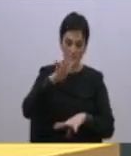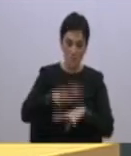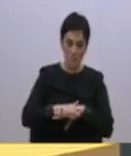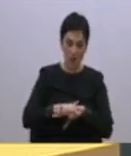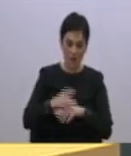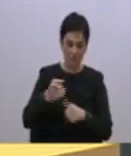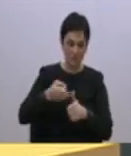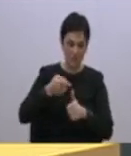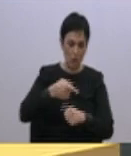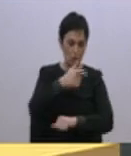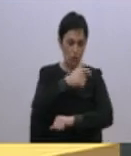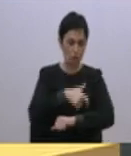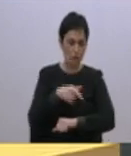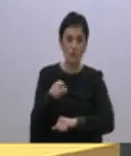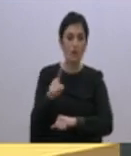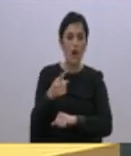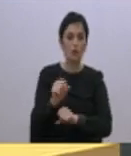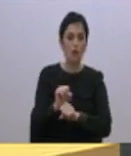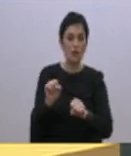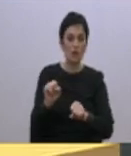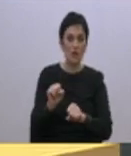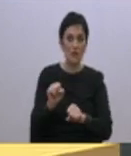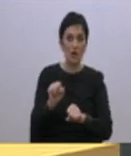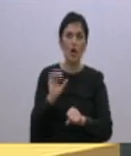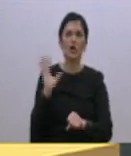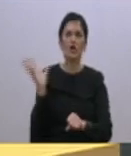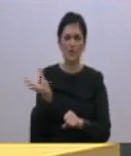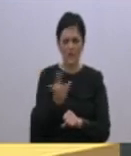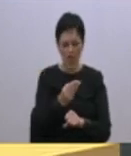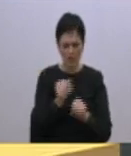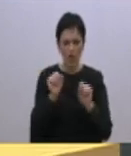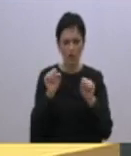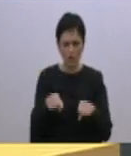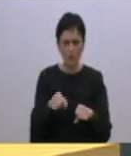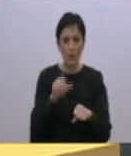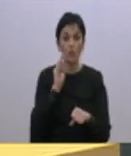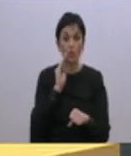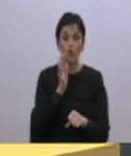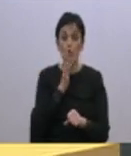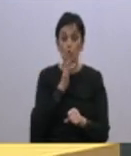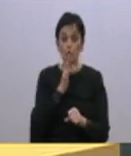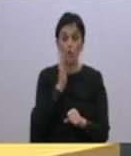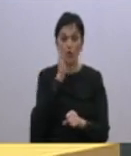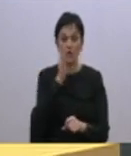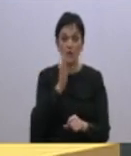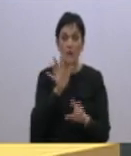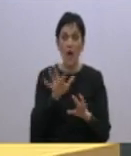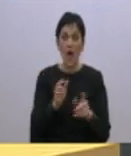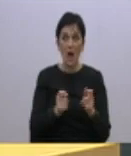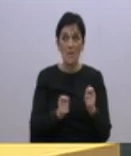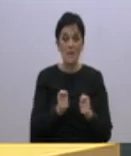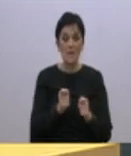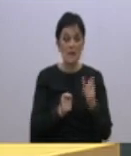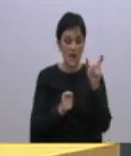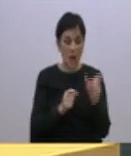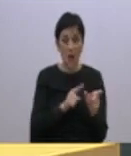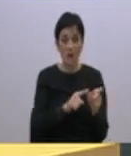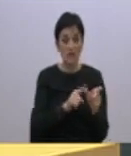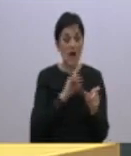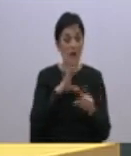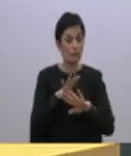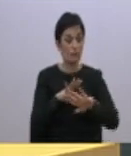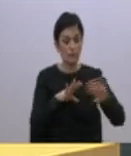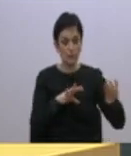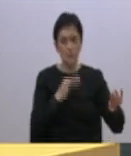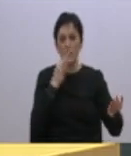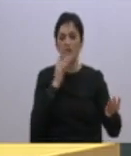და მეტი არაფერი და რატო ისინი არ შეიძლება იყვნენ ყველა შეიძლება იყოს როცა ამისი დრო მოვა ნუ პრეზიდენტი ახლა ვიღაცა პრეზიდენტი აღარ იქნება მე შეიძლება